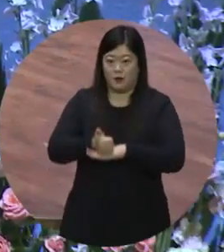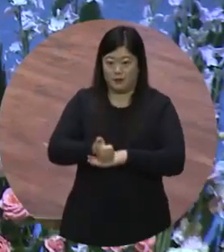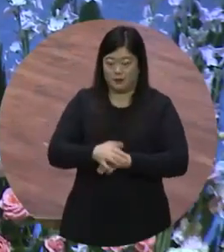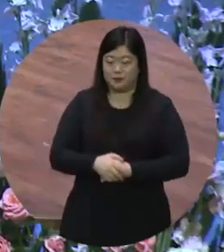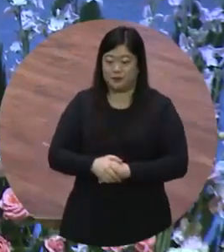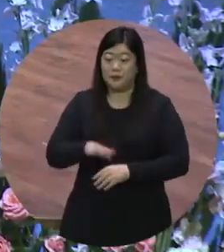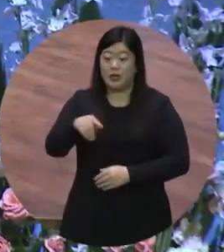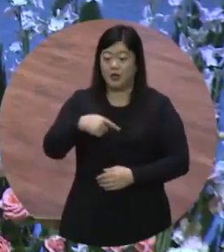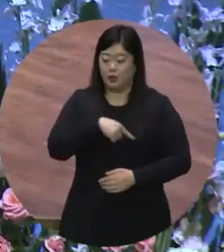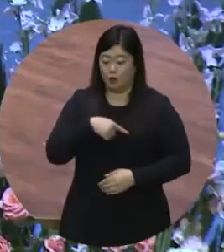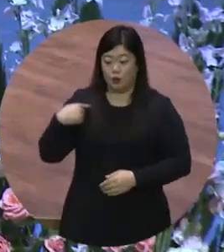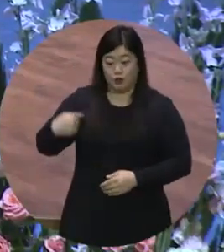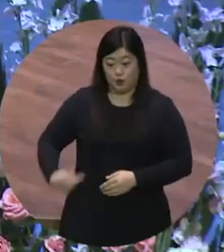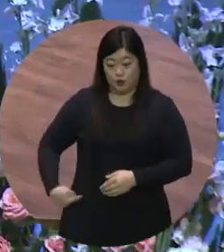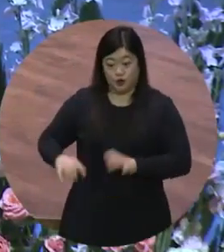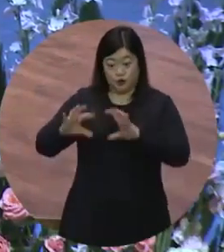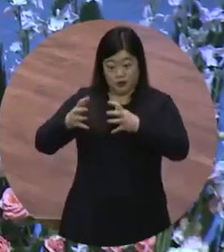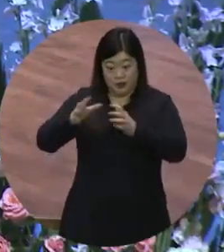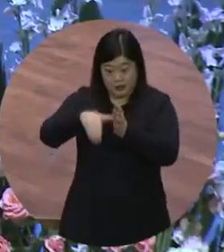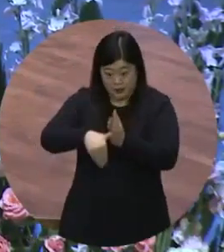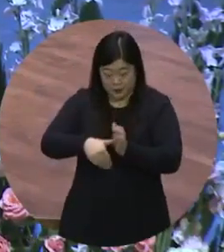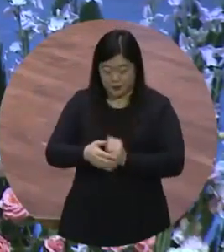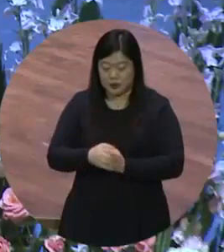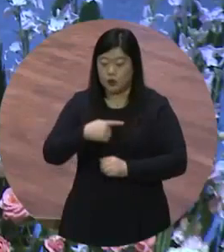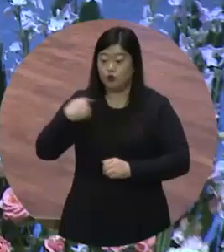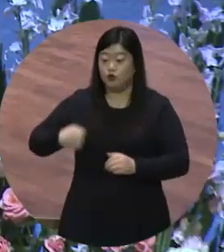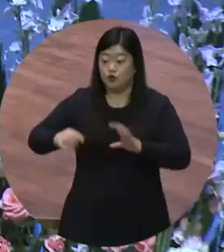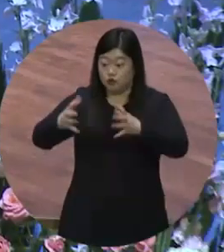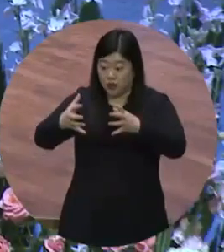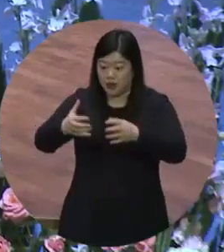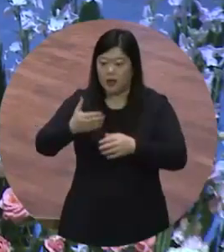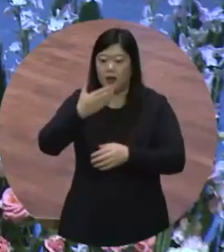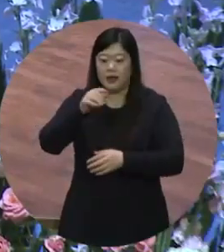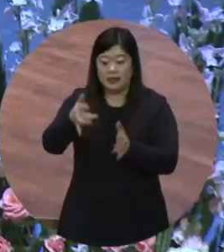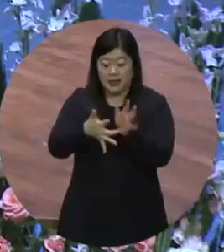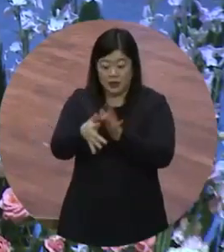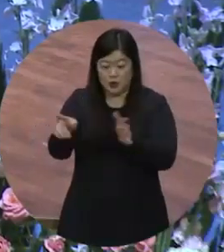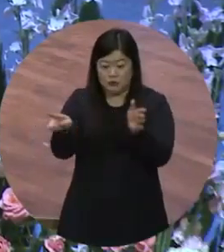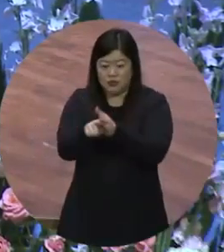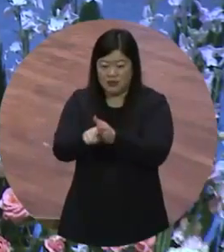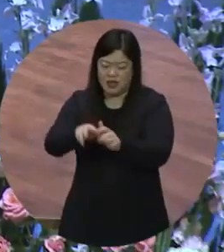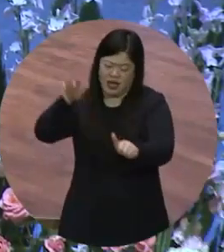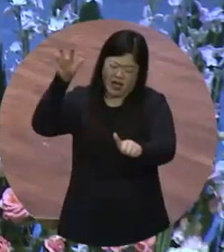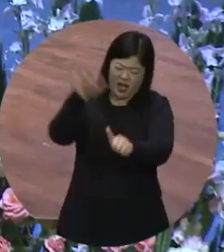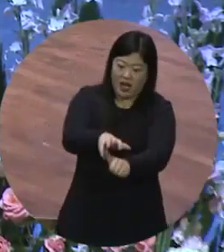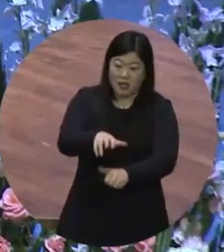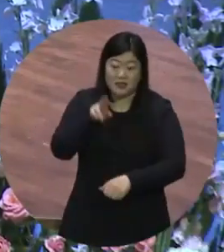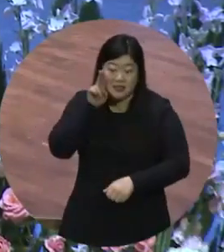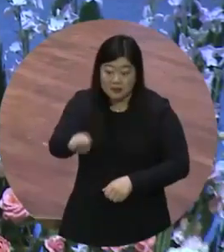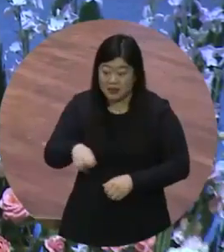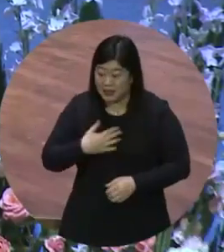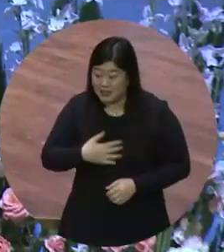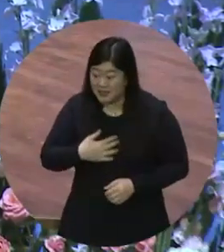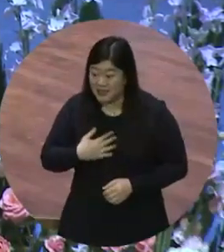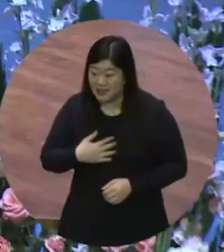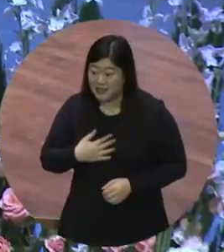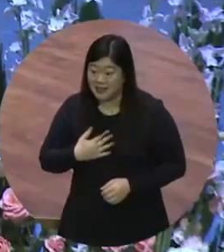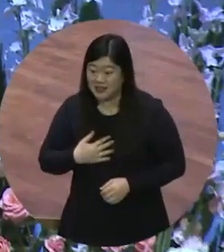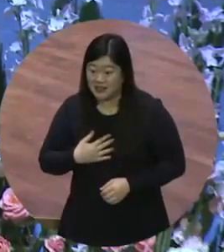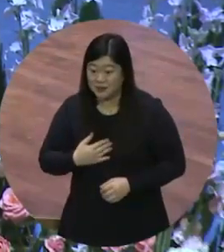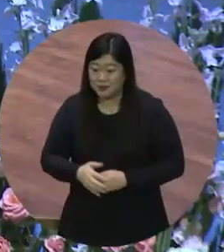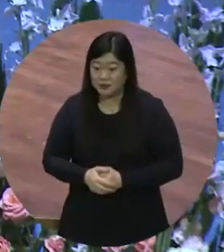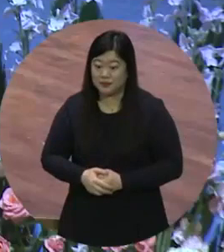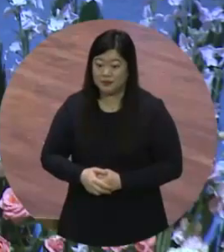중국에서 기독교 박해가 극히 심할 때, 지금도 중국에는 박해가 심합니다. 여러분